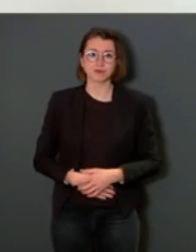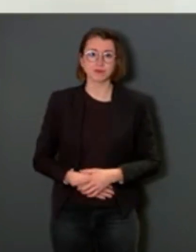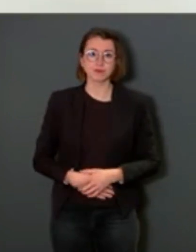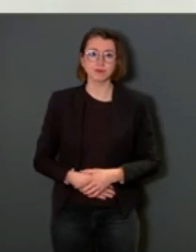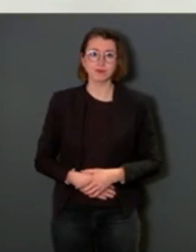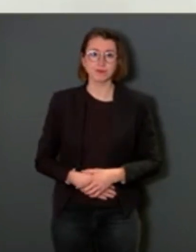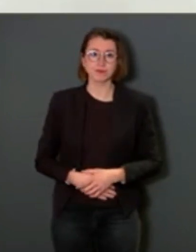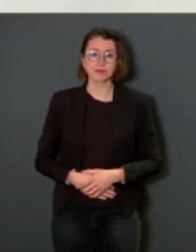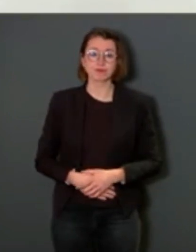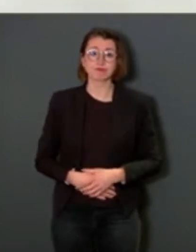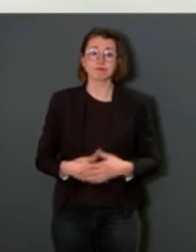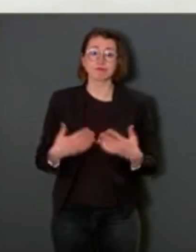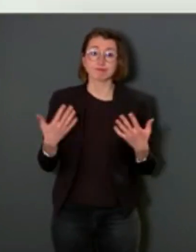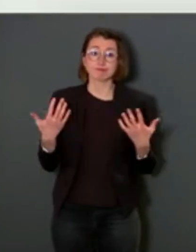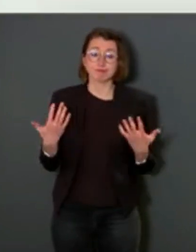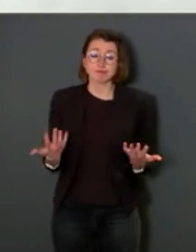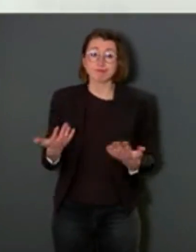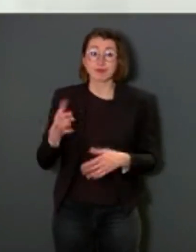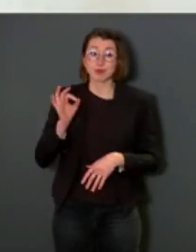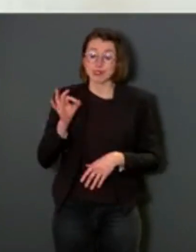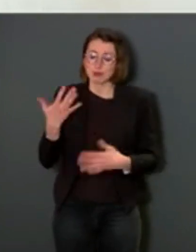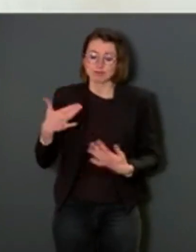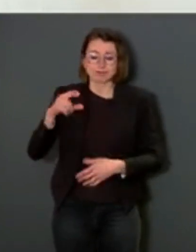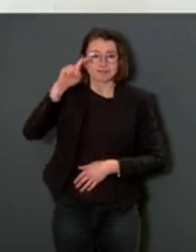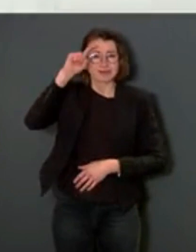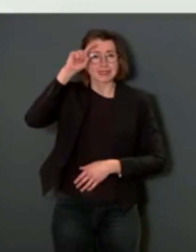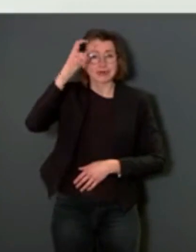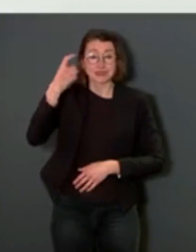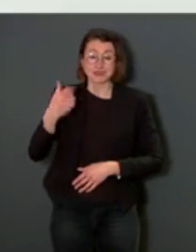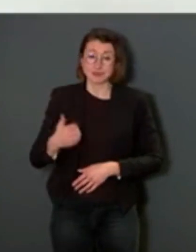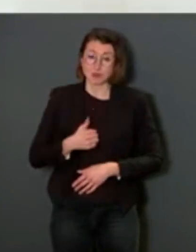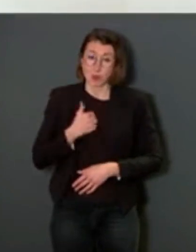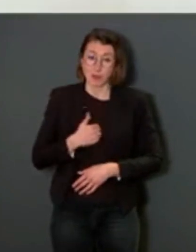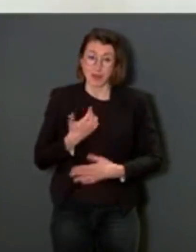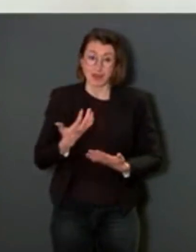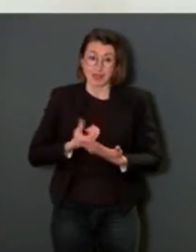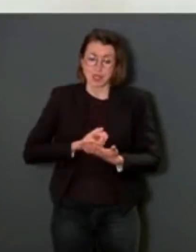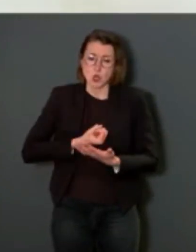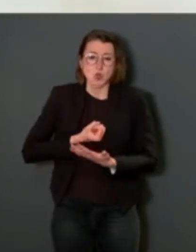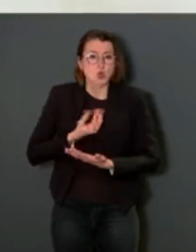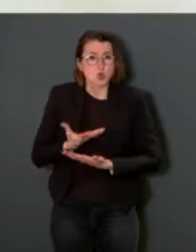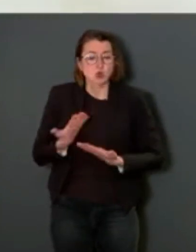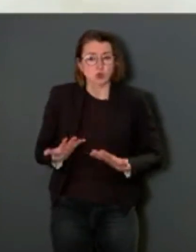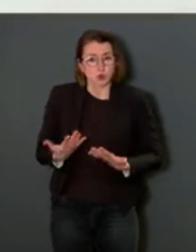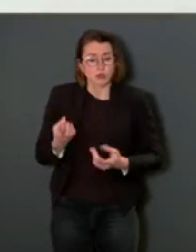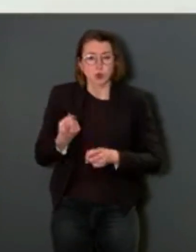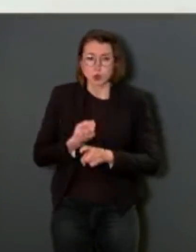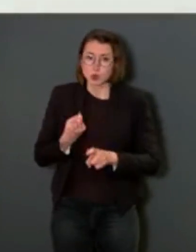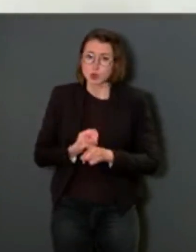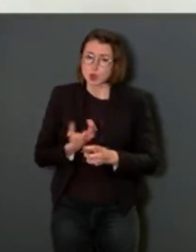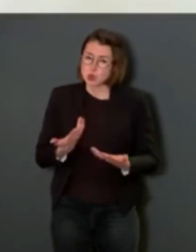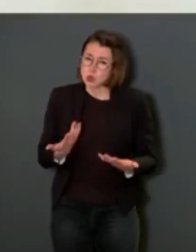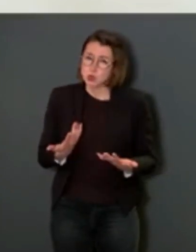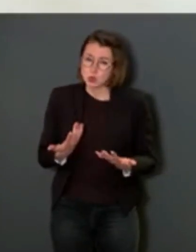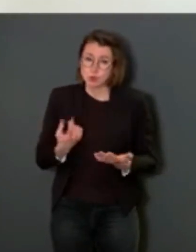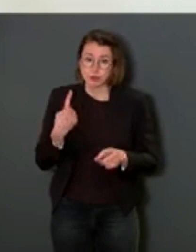très difficile de porter ce message maintenant. Je comprends que cela est une douche froide